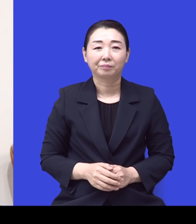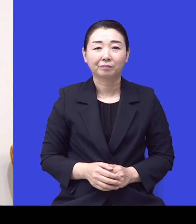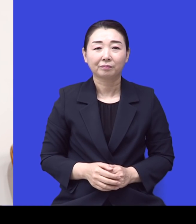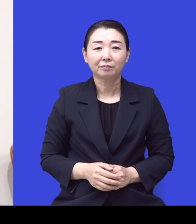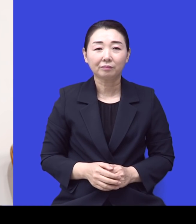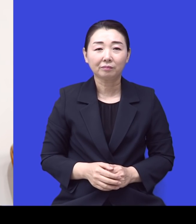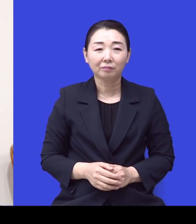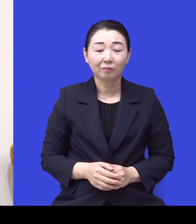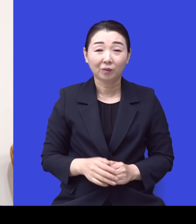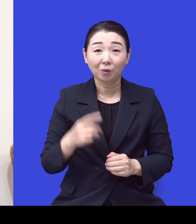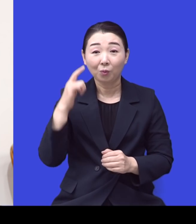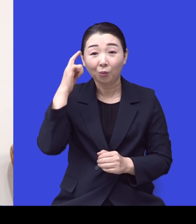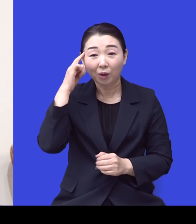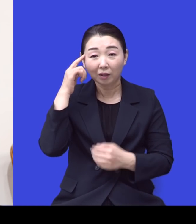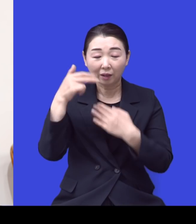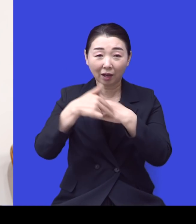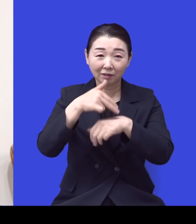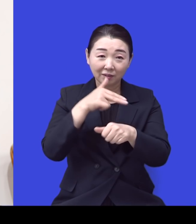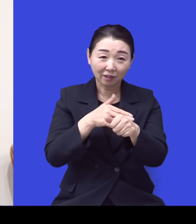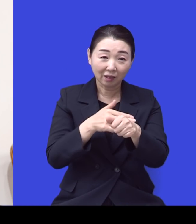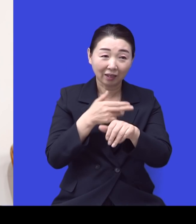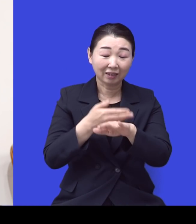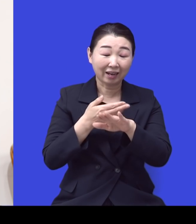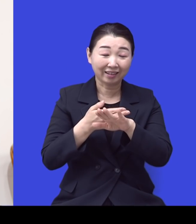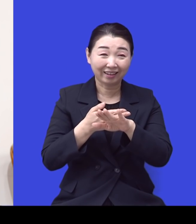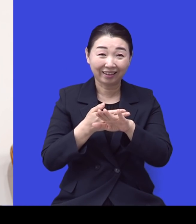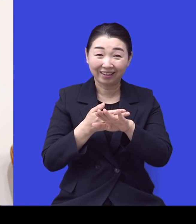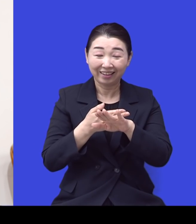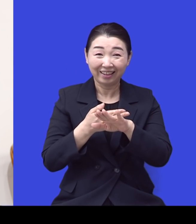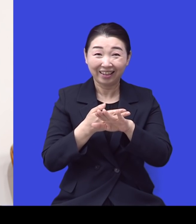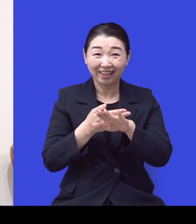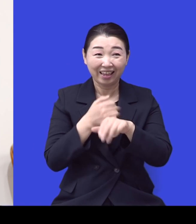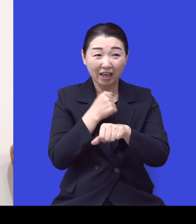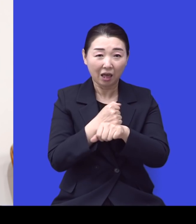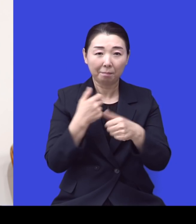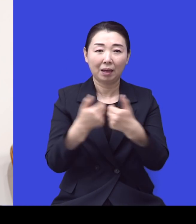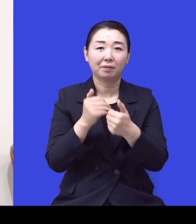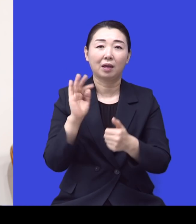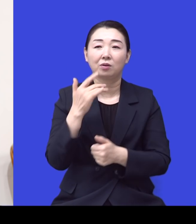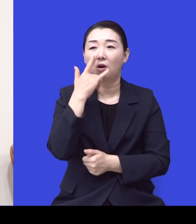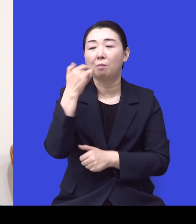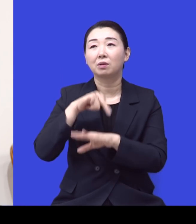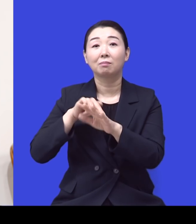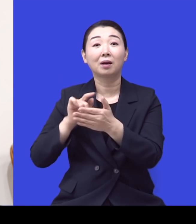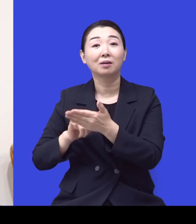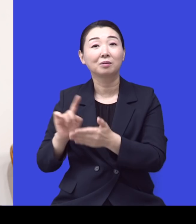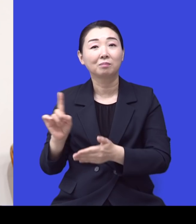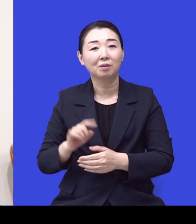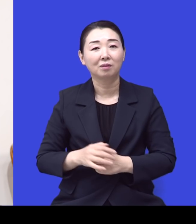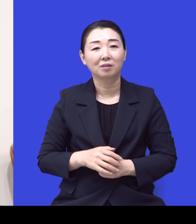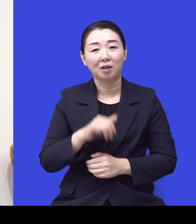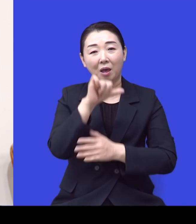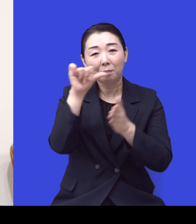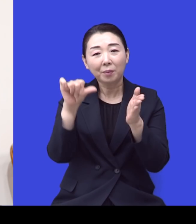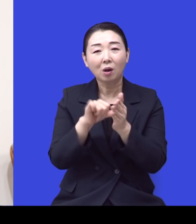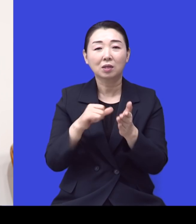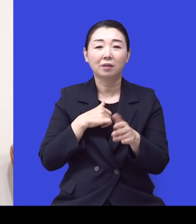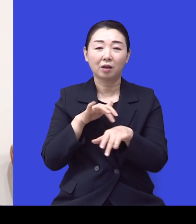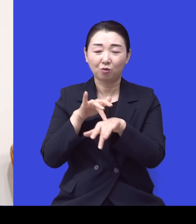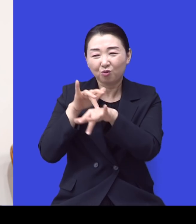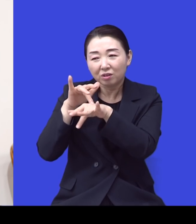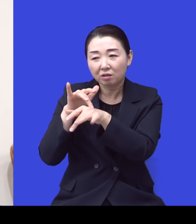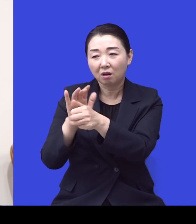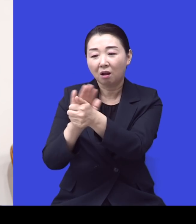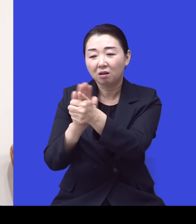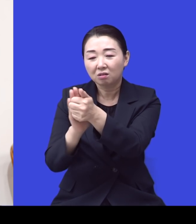이유는 제가 뭐 의사나 다른 게 되는 걸 반대한 게 아니라 어머니 마음속에 평생 내가 귀신을